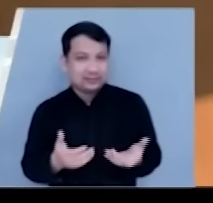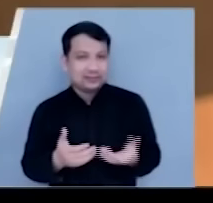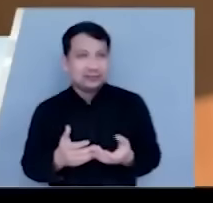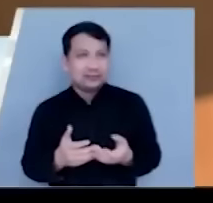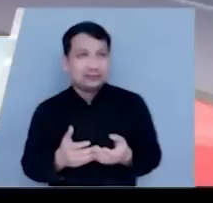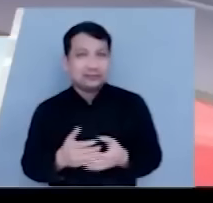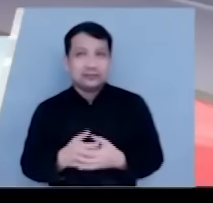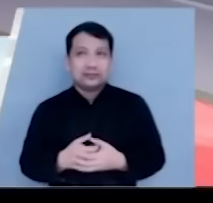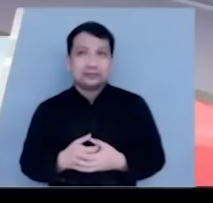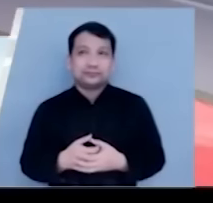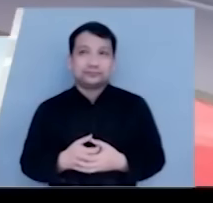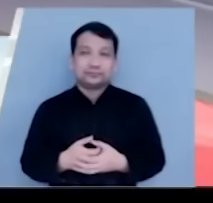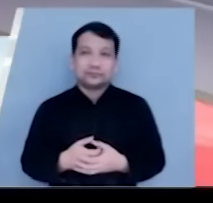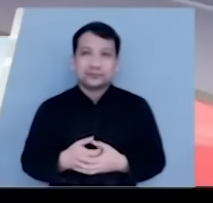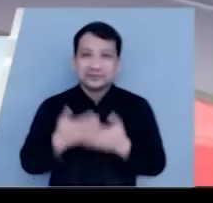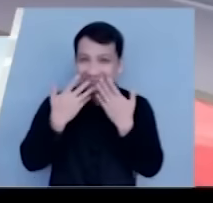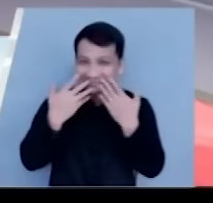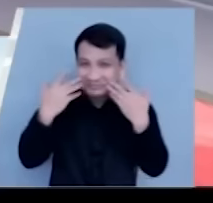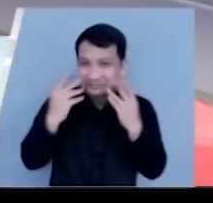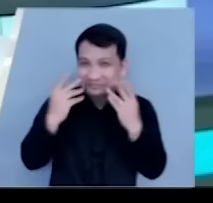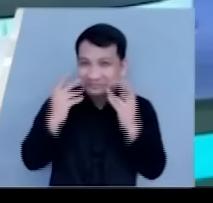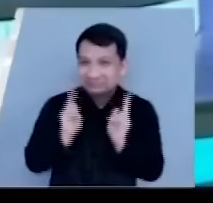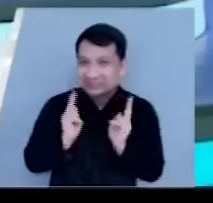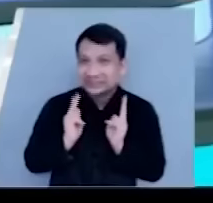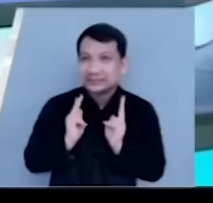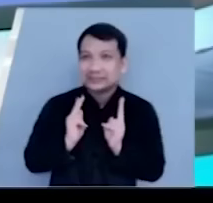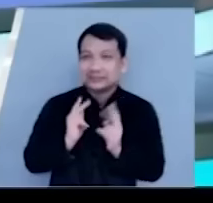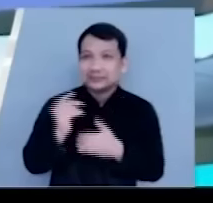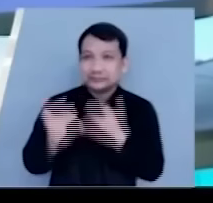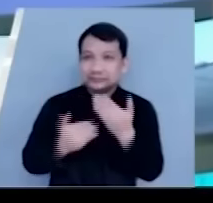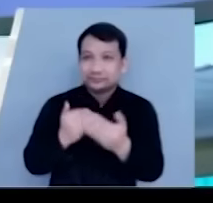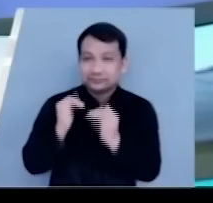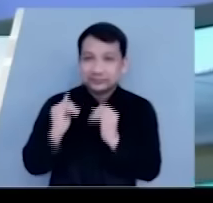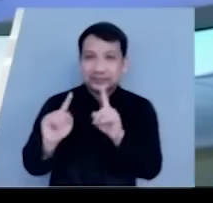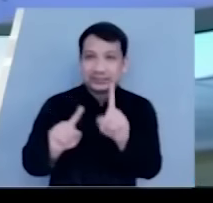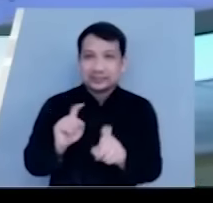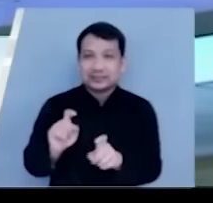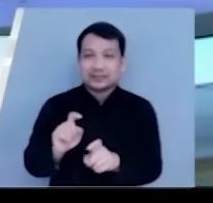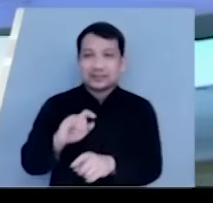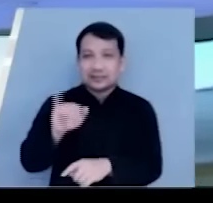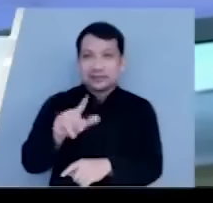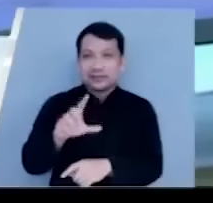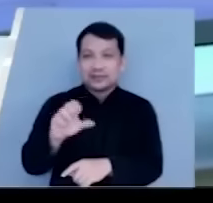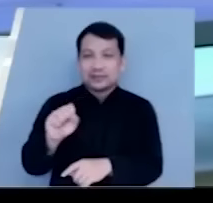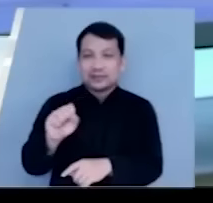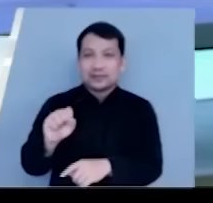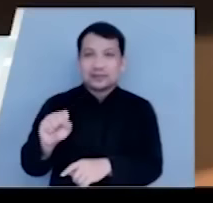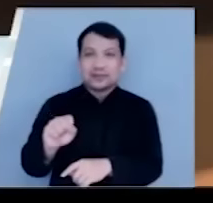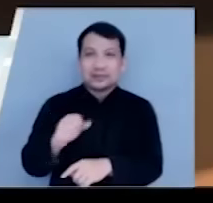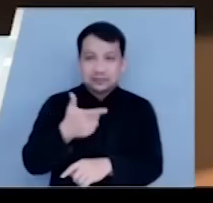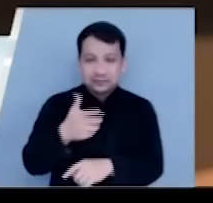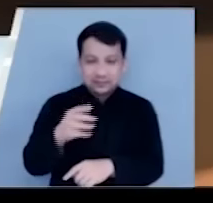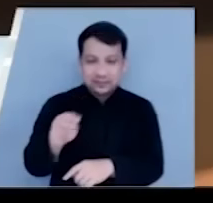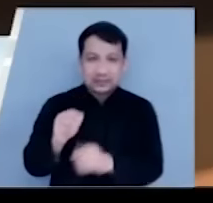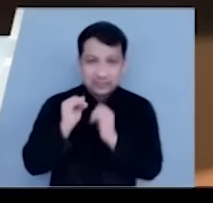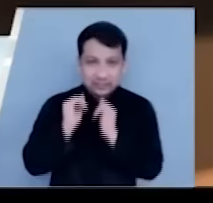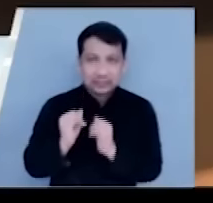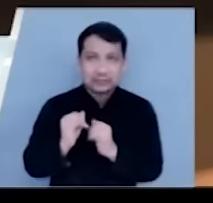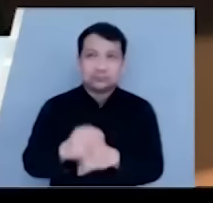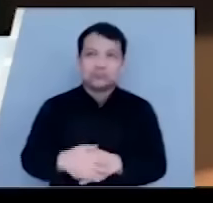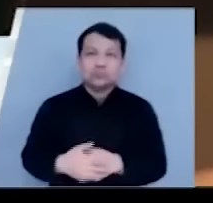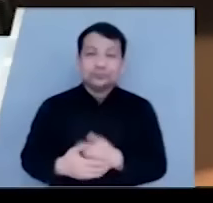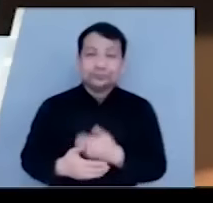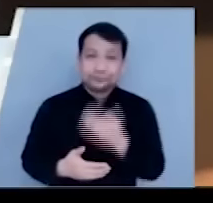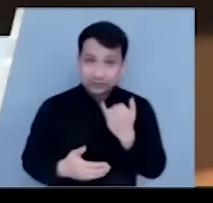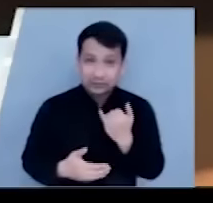Abot kamay ang kilig sa unang pagsalang ni star of the new gen Jillian Ward sa GMA Integrated News Interviews nang mapag-usapan